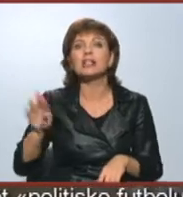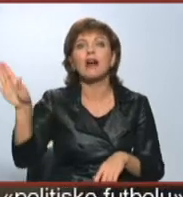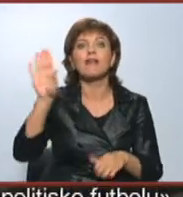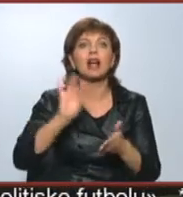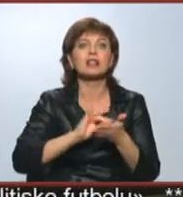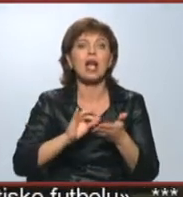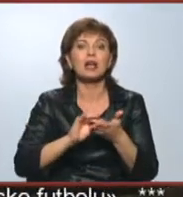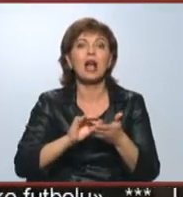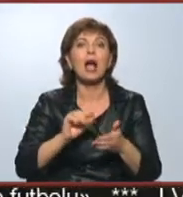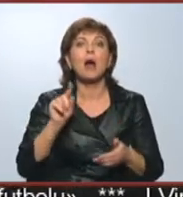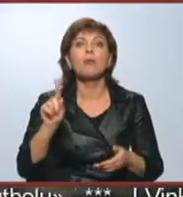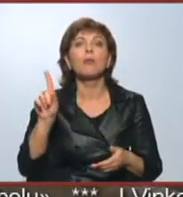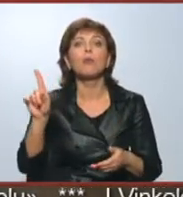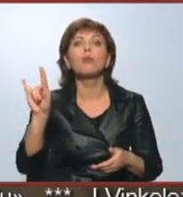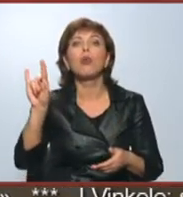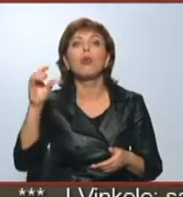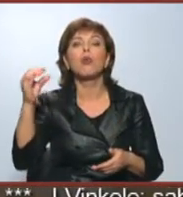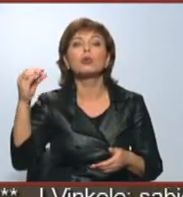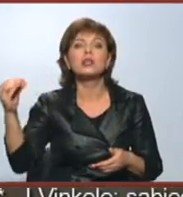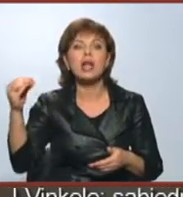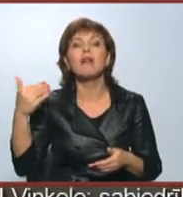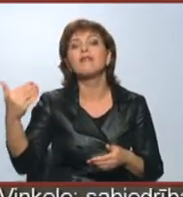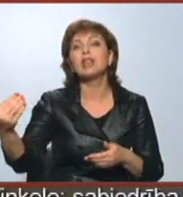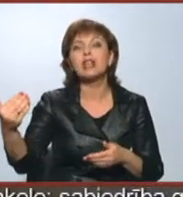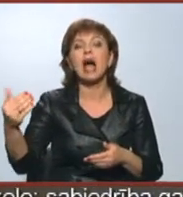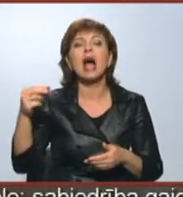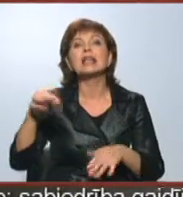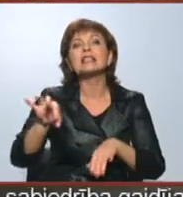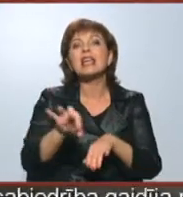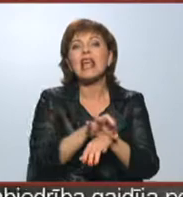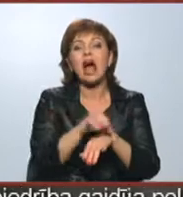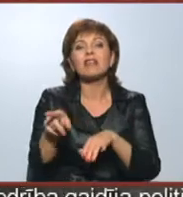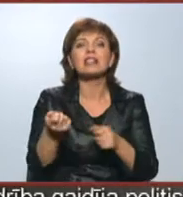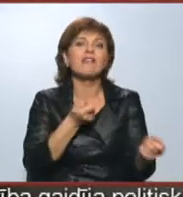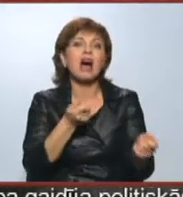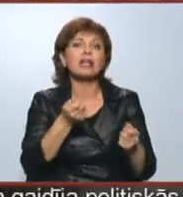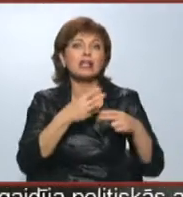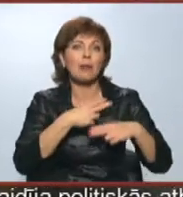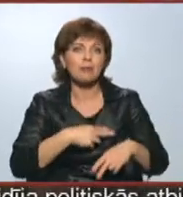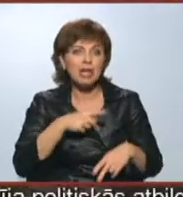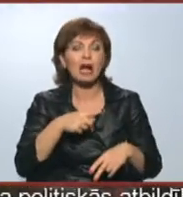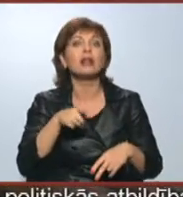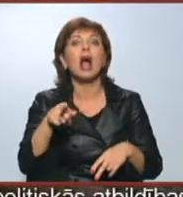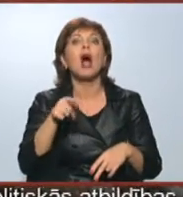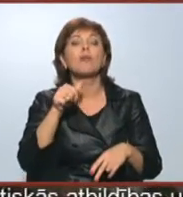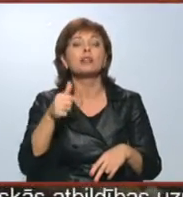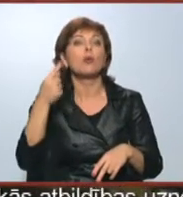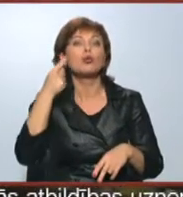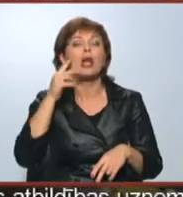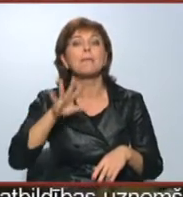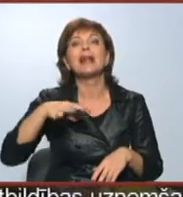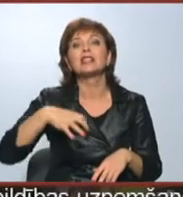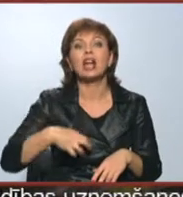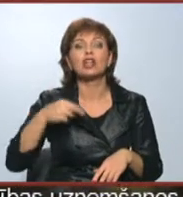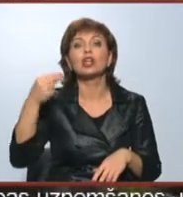sekretāri Jura Pulce sievas Zaigas vadītā biedrība. Šis fakts publiski tapa zināms tikai pēc traģēdijas Zolitūdē. Tieši